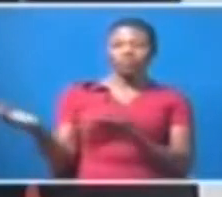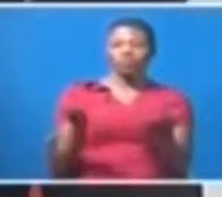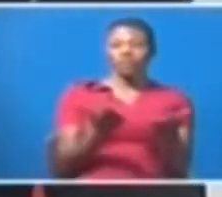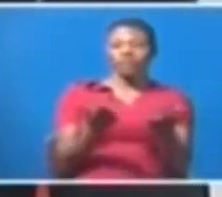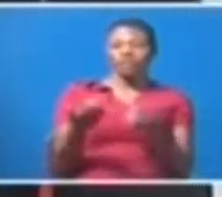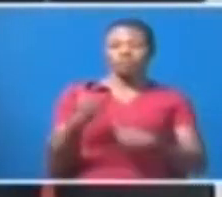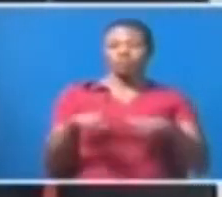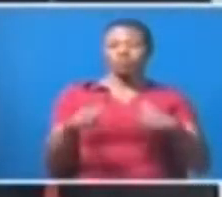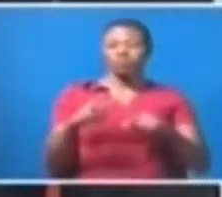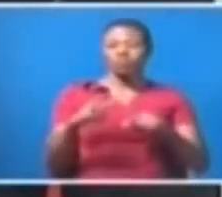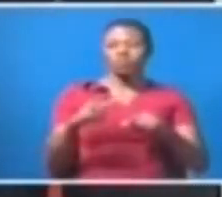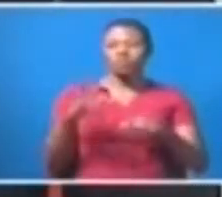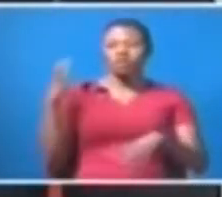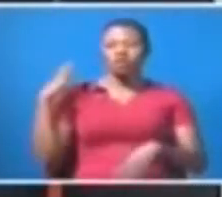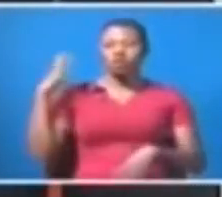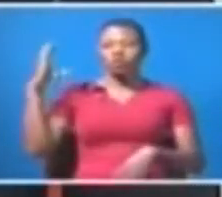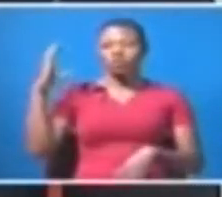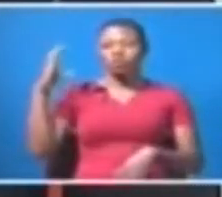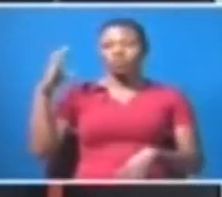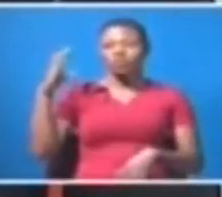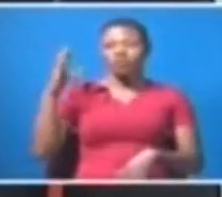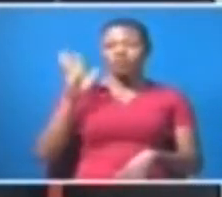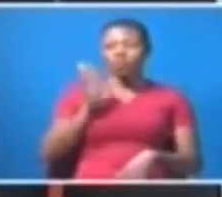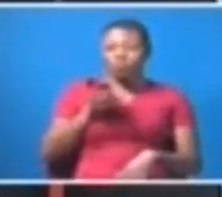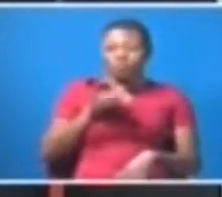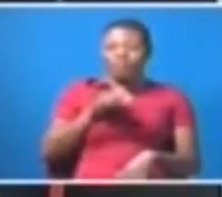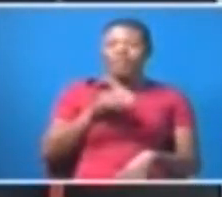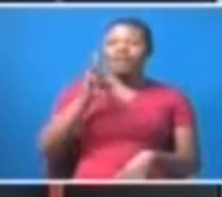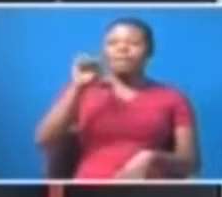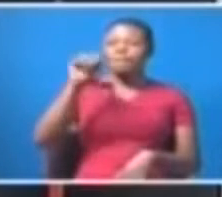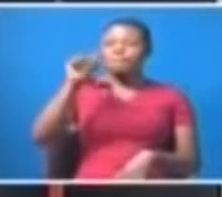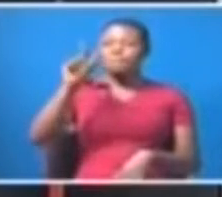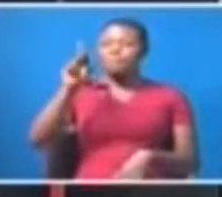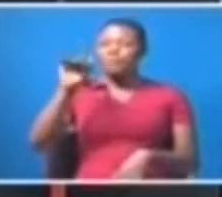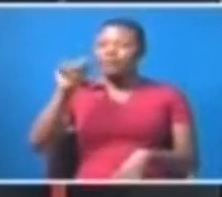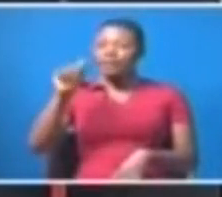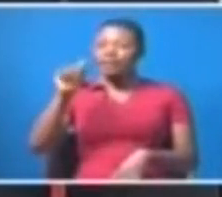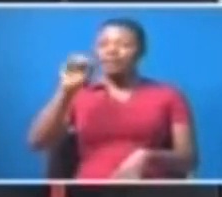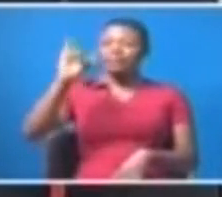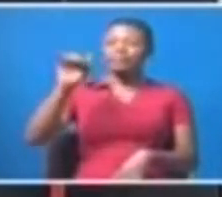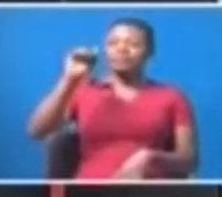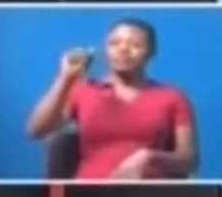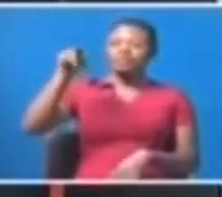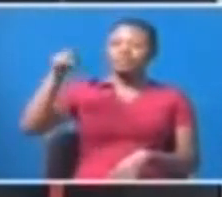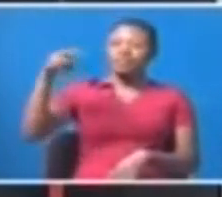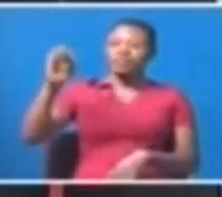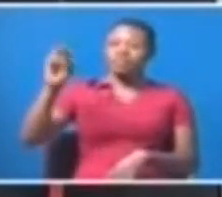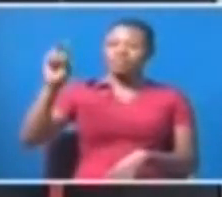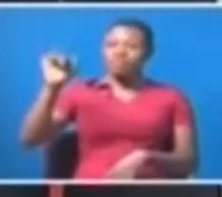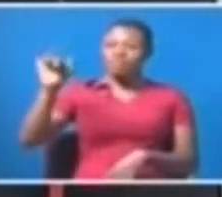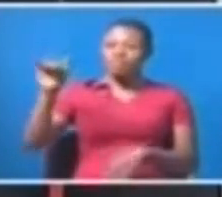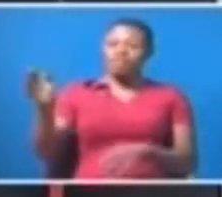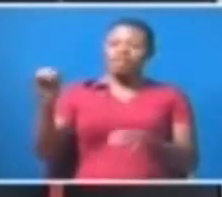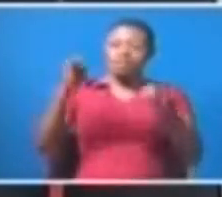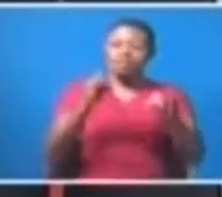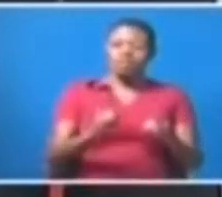viwanjani mkufunzi wa timu ya taifa ya voliboli ya kinadada almaarufu Malkia Strikers Japhet Munala amewajumuisha wachezaji sita wapya